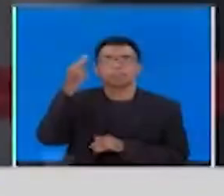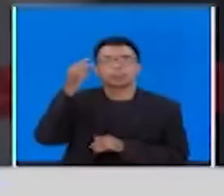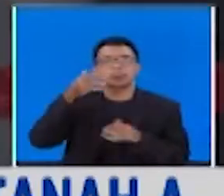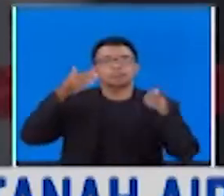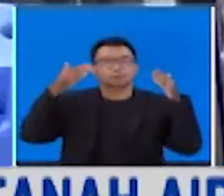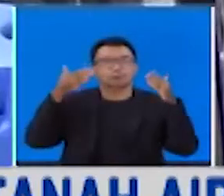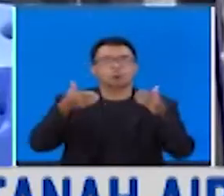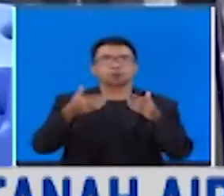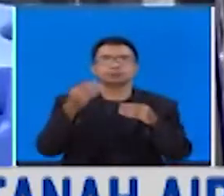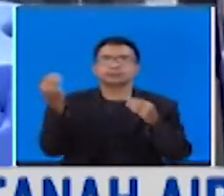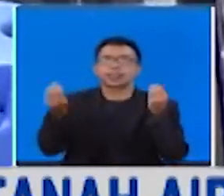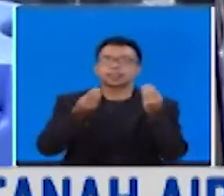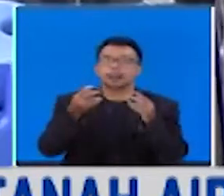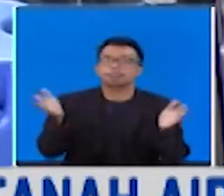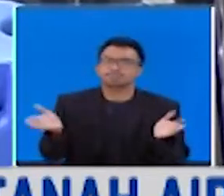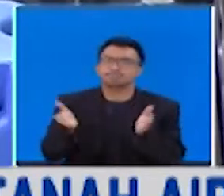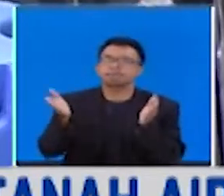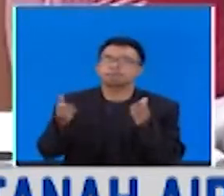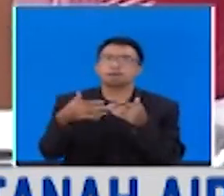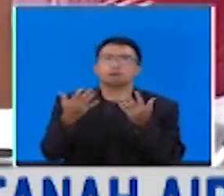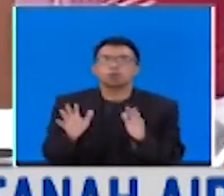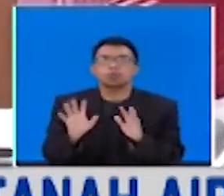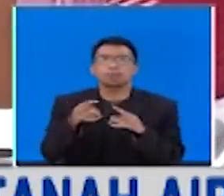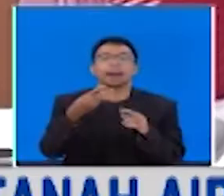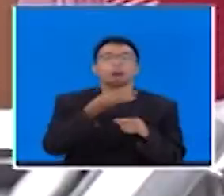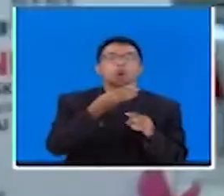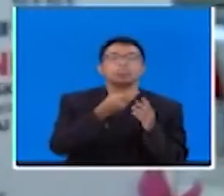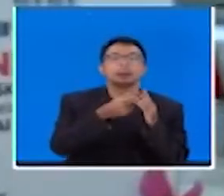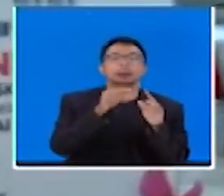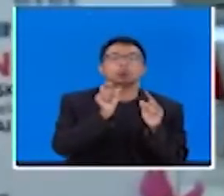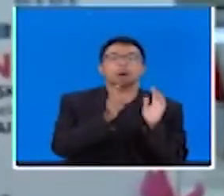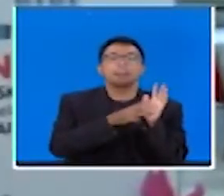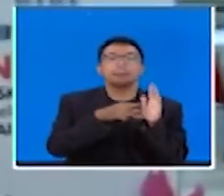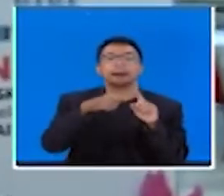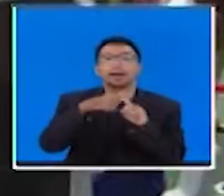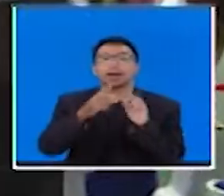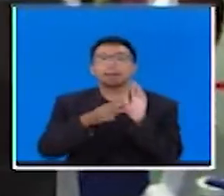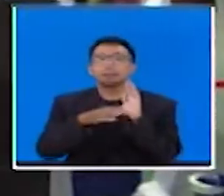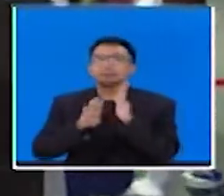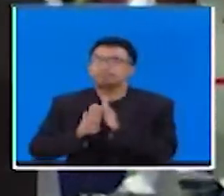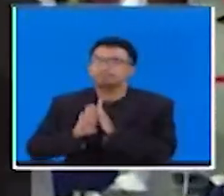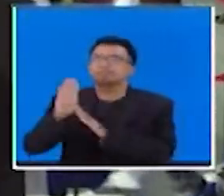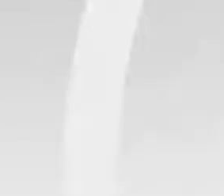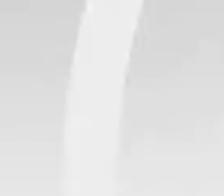saja, tetapi juga pemulihan ekonomi kreatif dan UMKM. Tim Liputan iNews melaporkan.